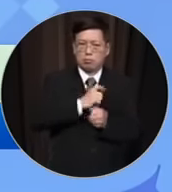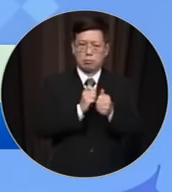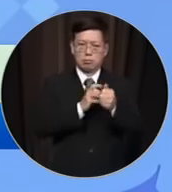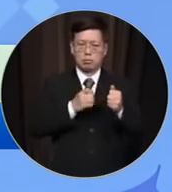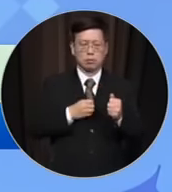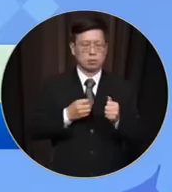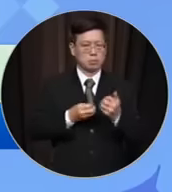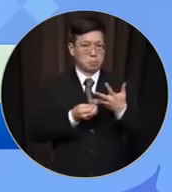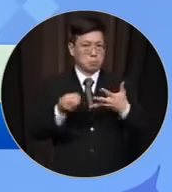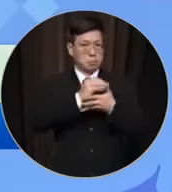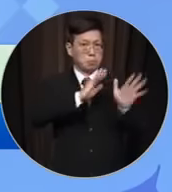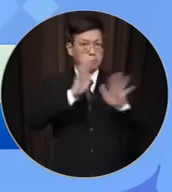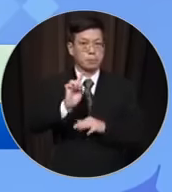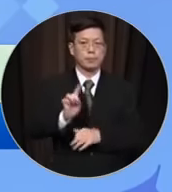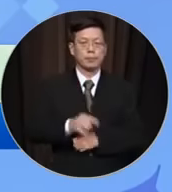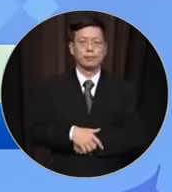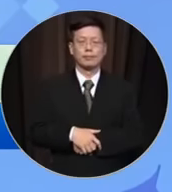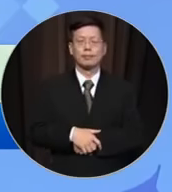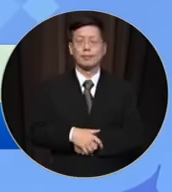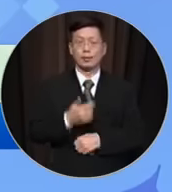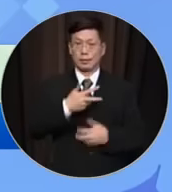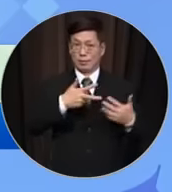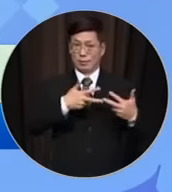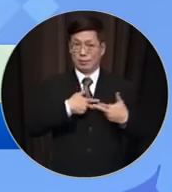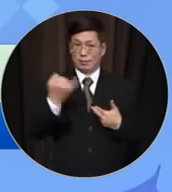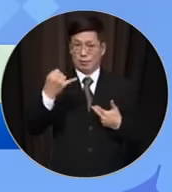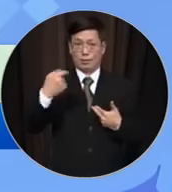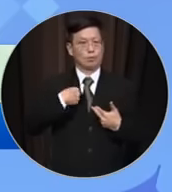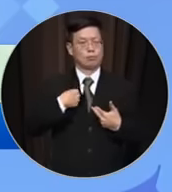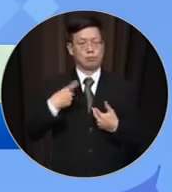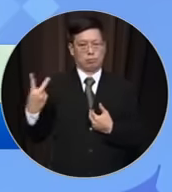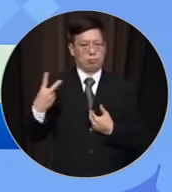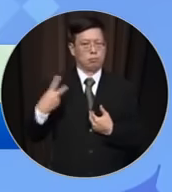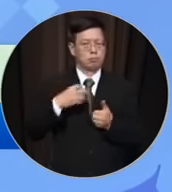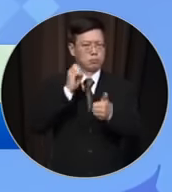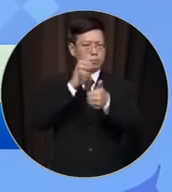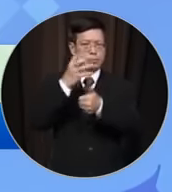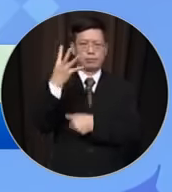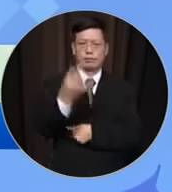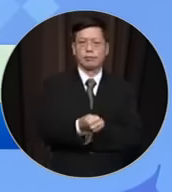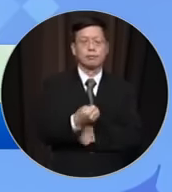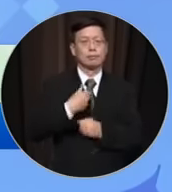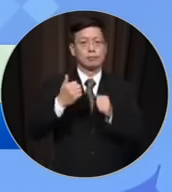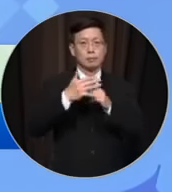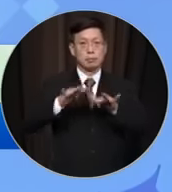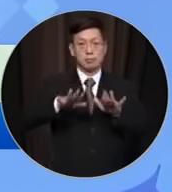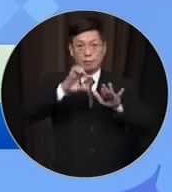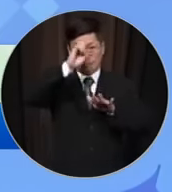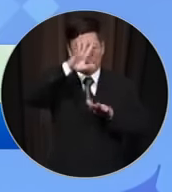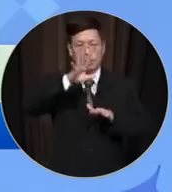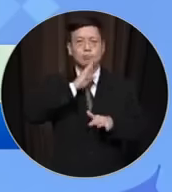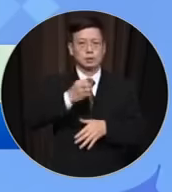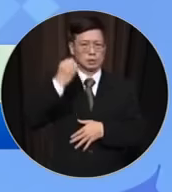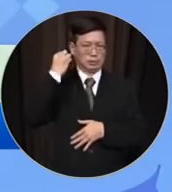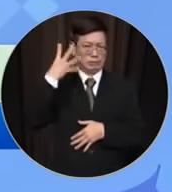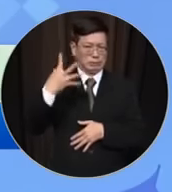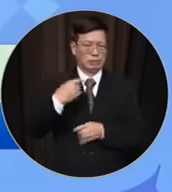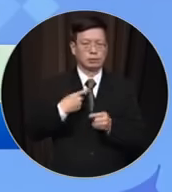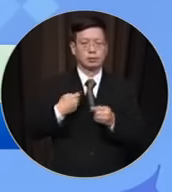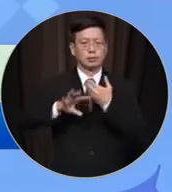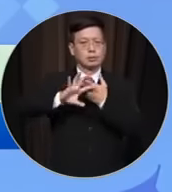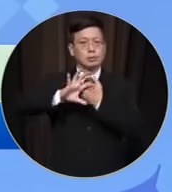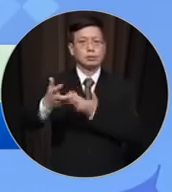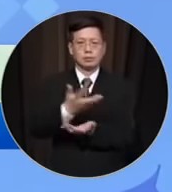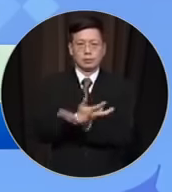新发展。蔡主席和我已经多次强调，民进党政府会推动一个新时代的外交，充分发